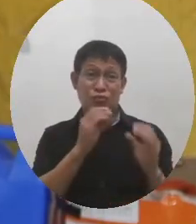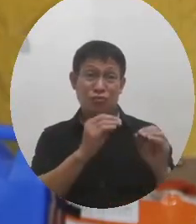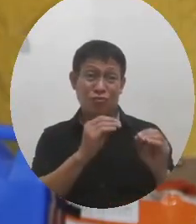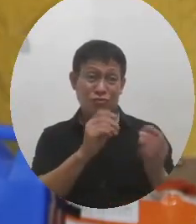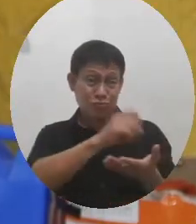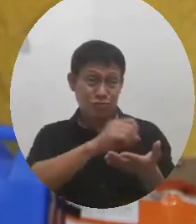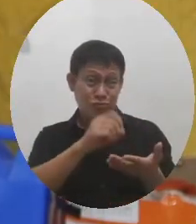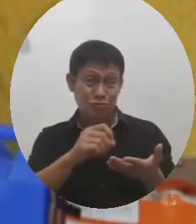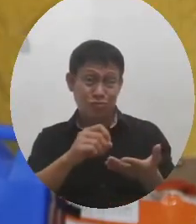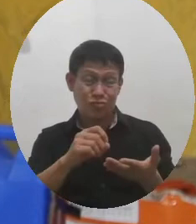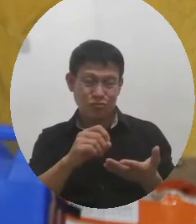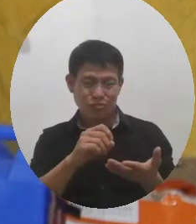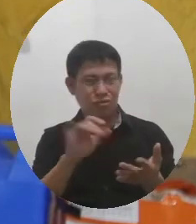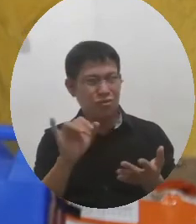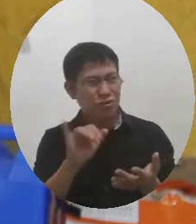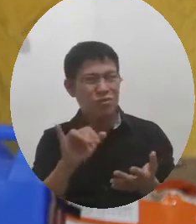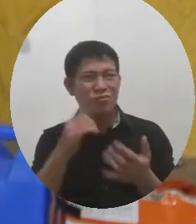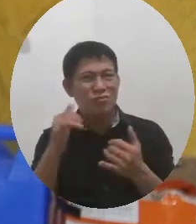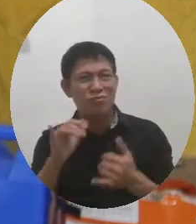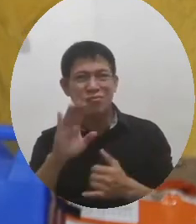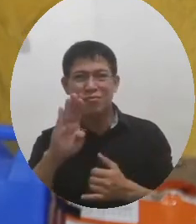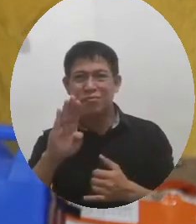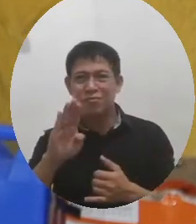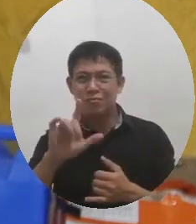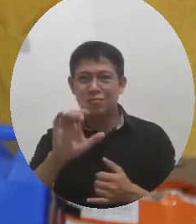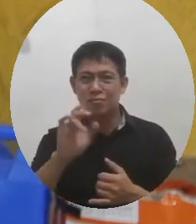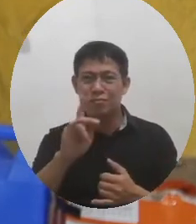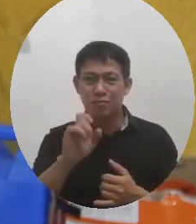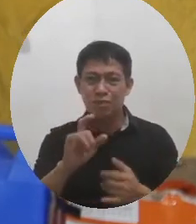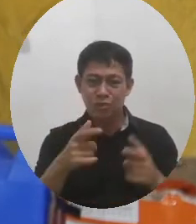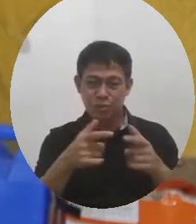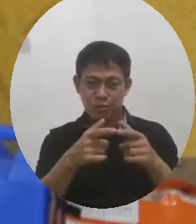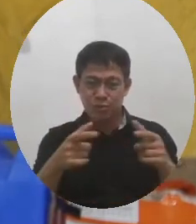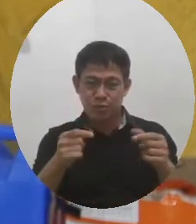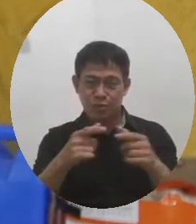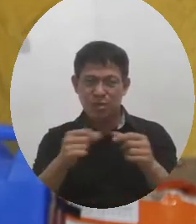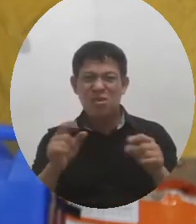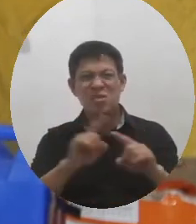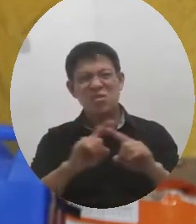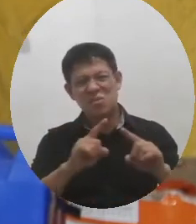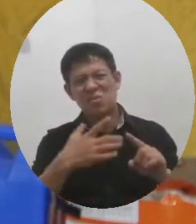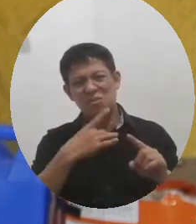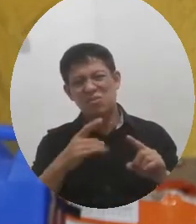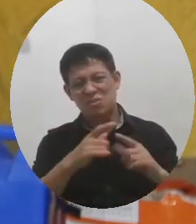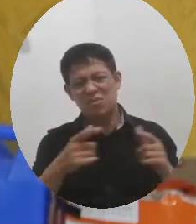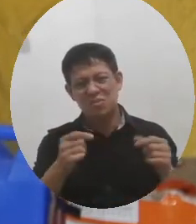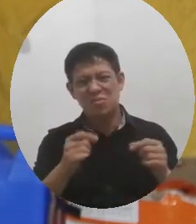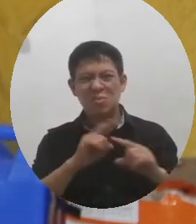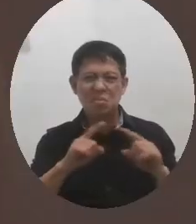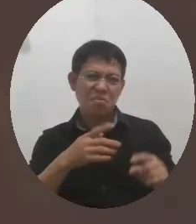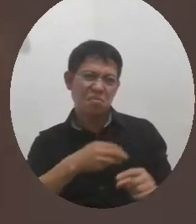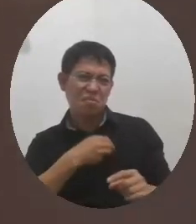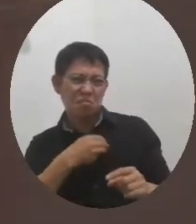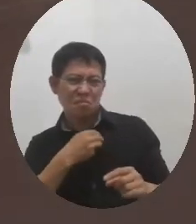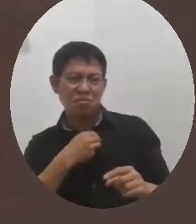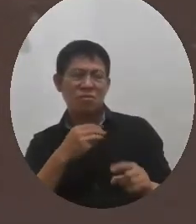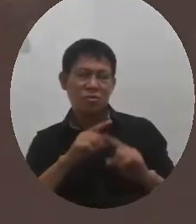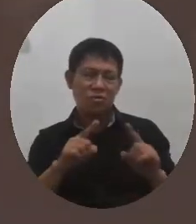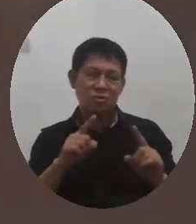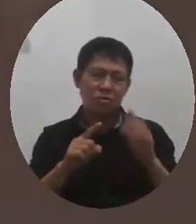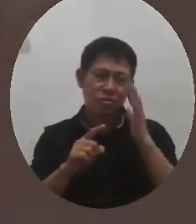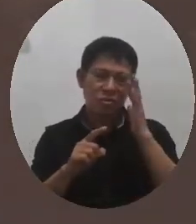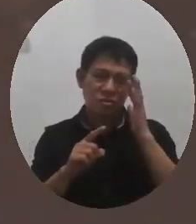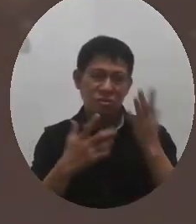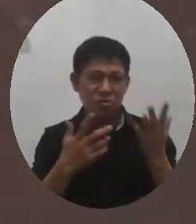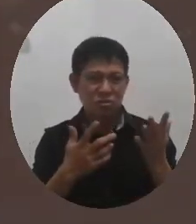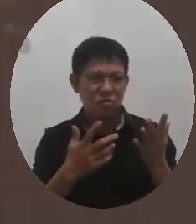blocks, yun po yung favorite niyang laruin dati. Ngayon, hindi. Paiba-iba po kasi yung mood niya. Tinatry namin